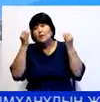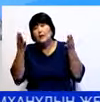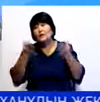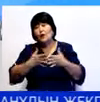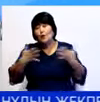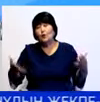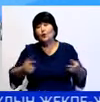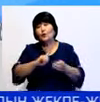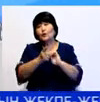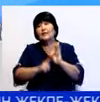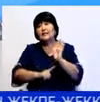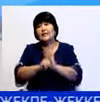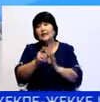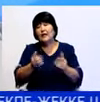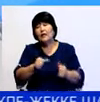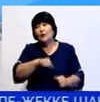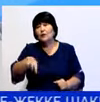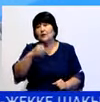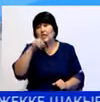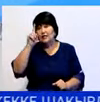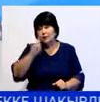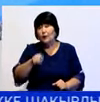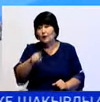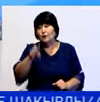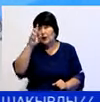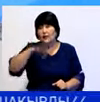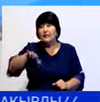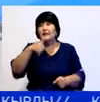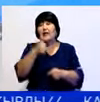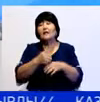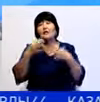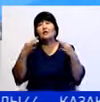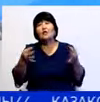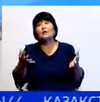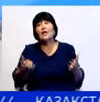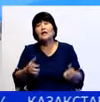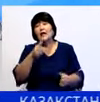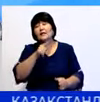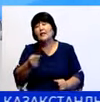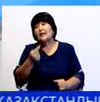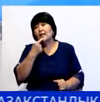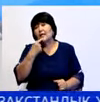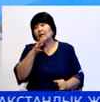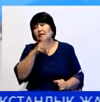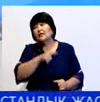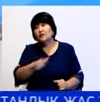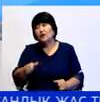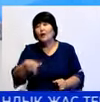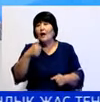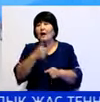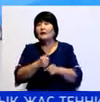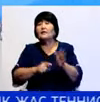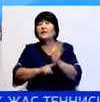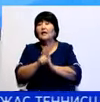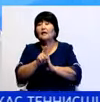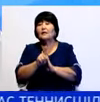үлкен өзгерістер әкелді. Өздеріңіз жақсы білесіздер, сол елдің алғашқы тәуелсіздік алған кездегі қиын қыстау алғашқы қадамы